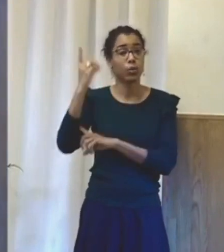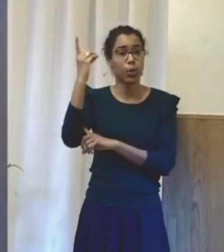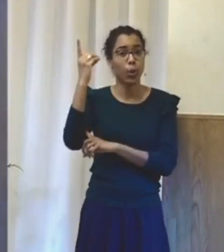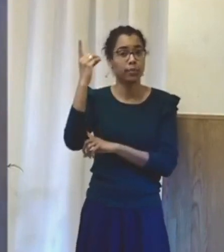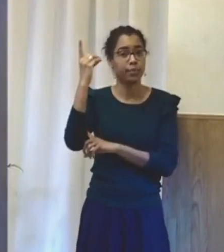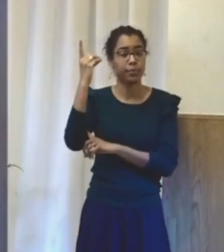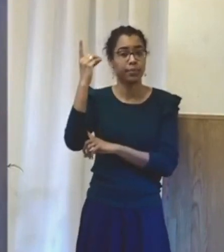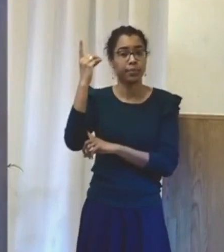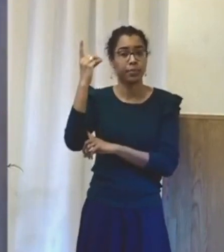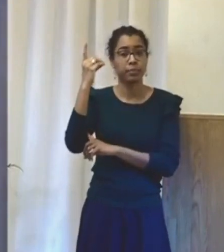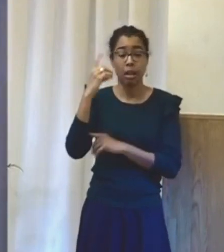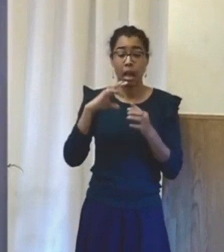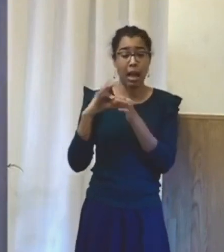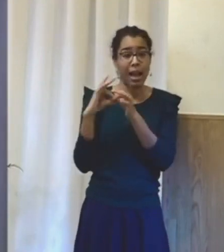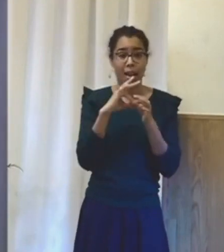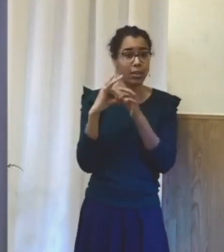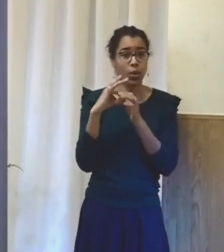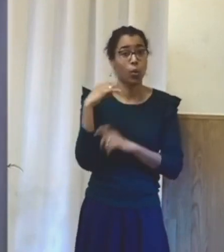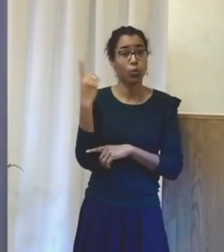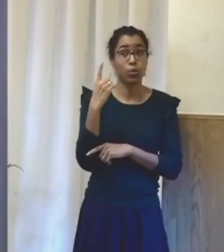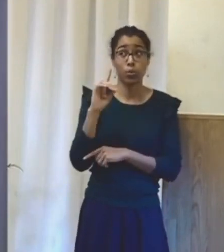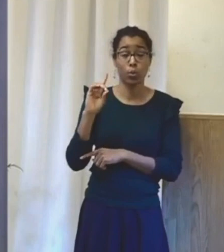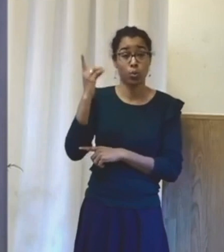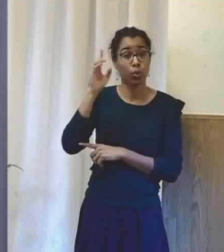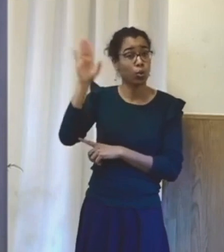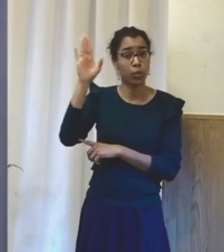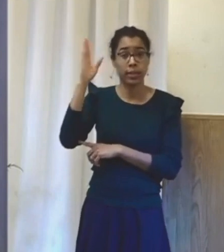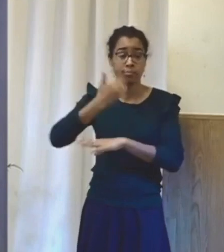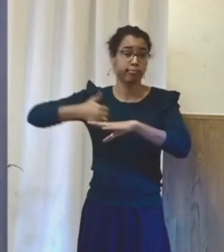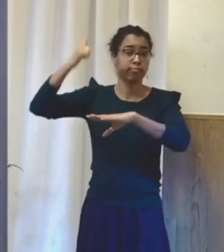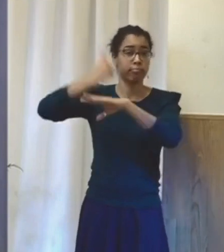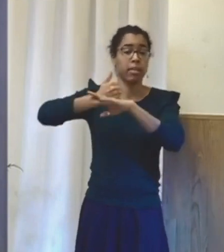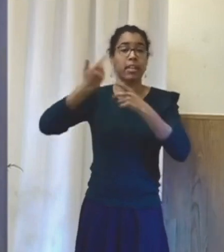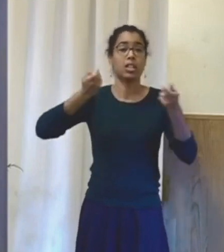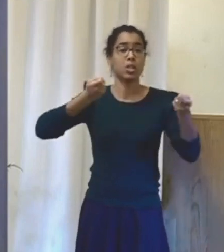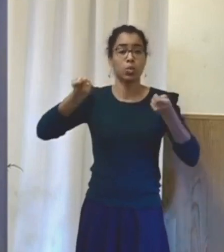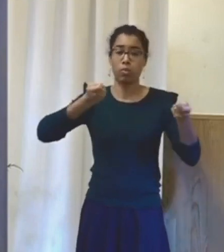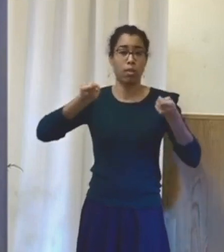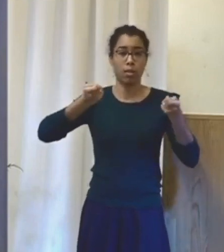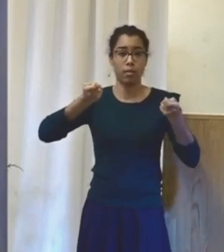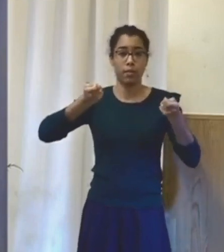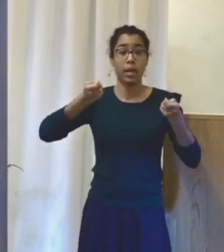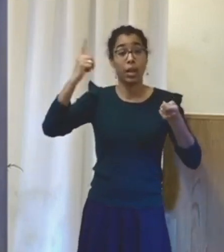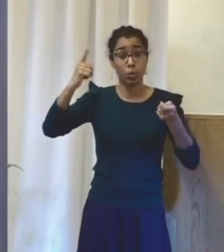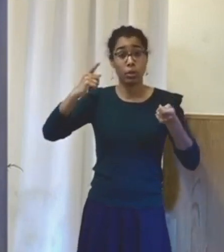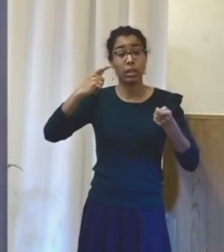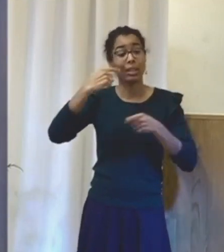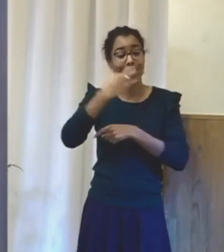hommes sont toujours des alliances dans lesquelles Dieu, dans sa souveraineté, établit et